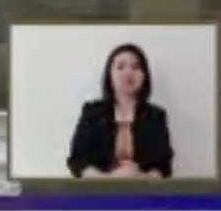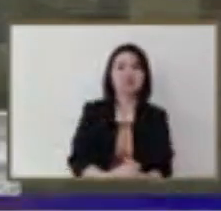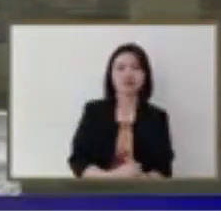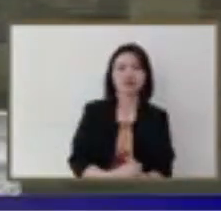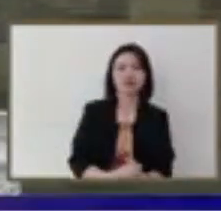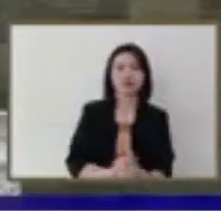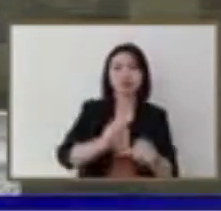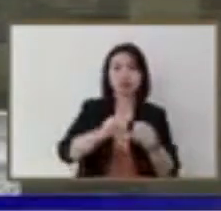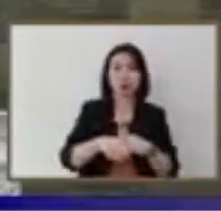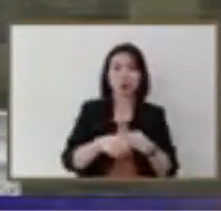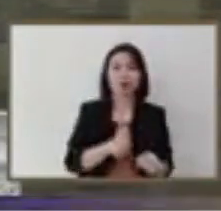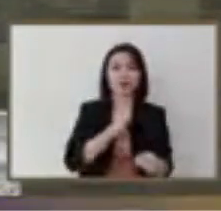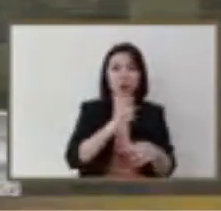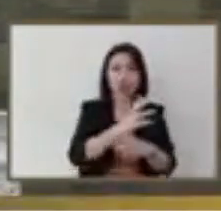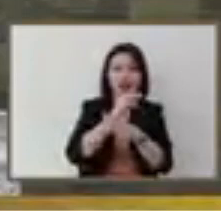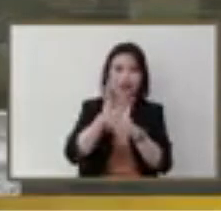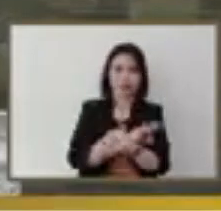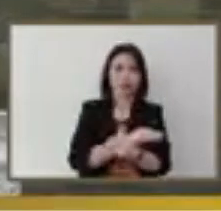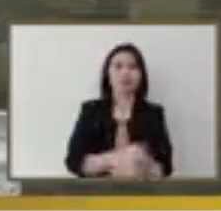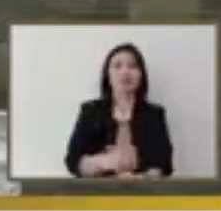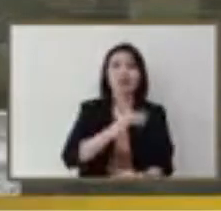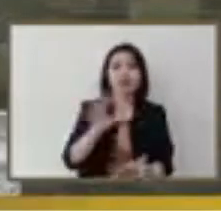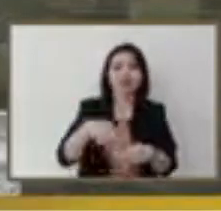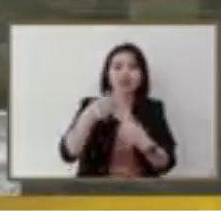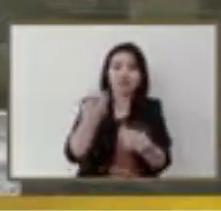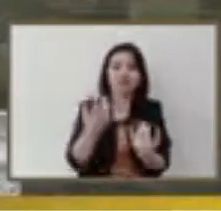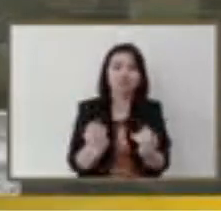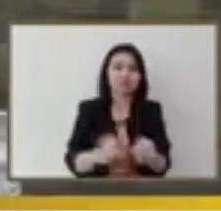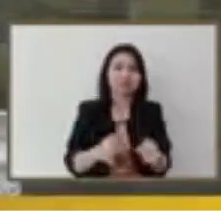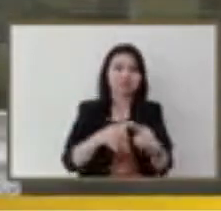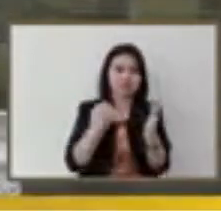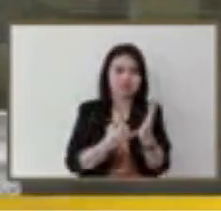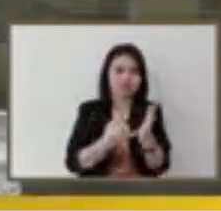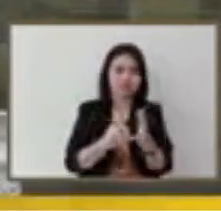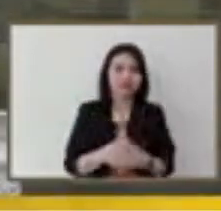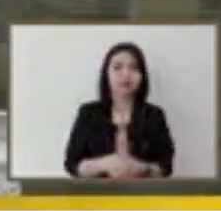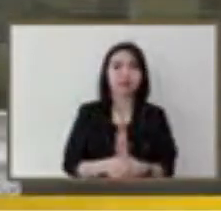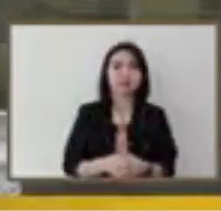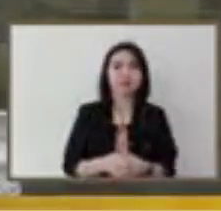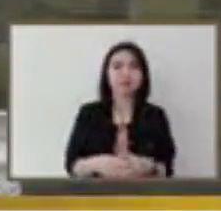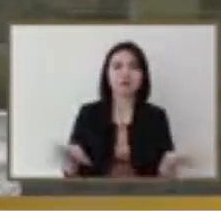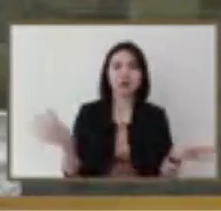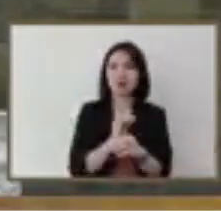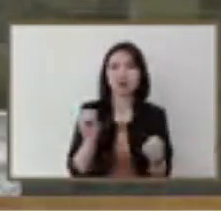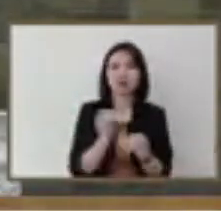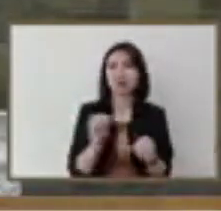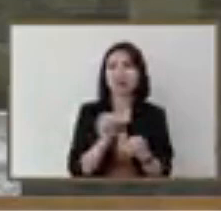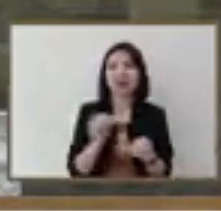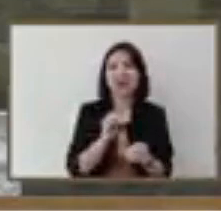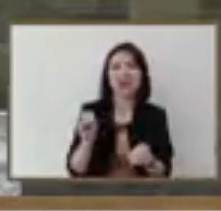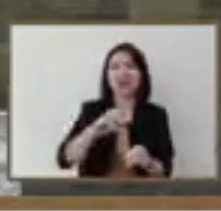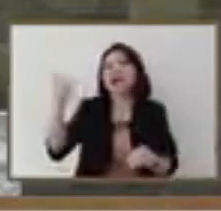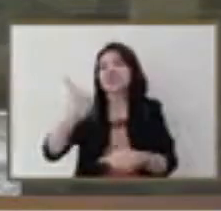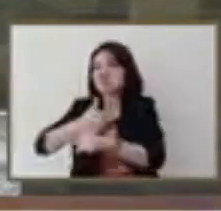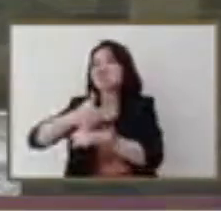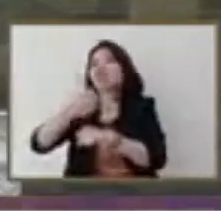You better take note of that sa mga sinasabi ko. Wala kayong ibang dapat pagsisihin